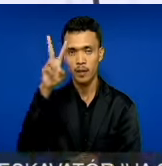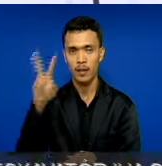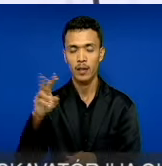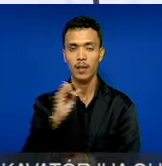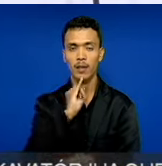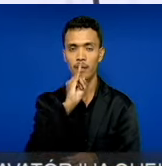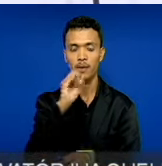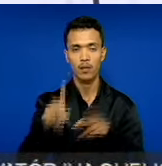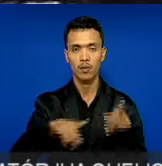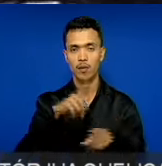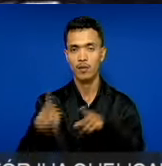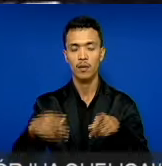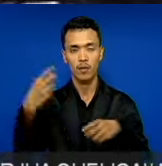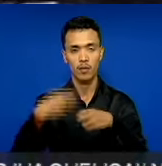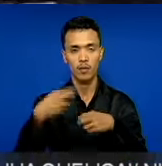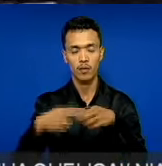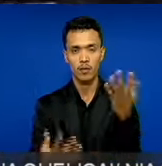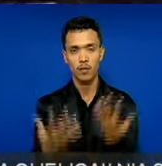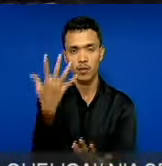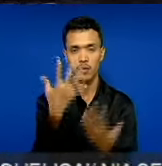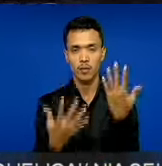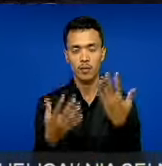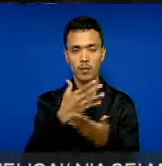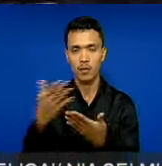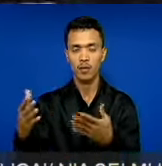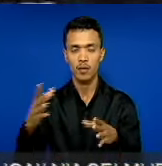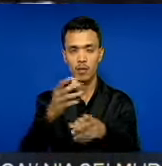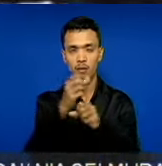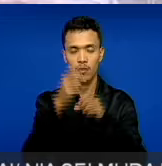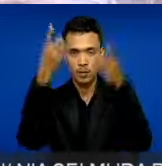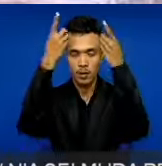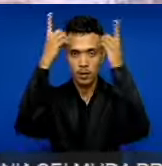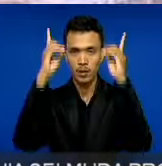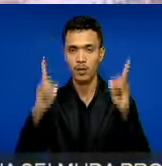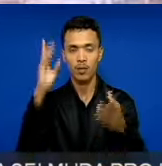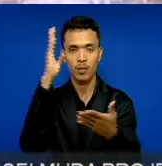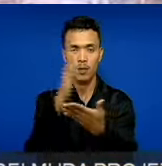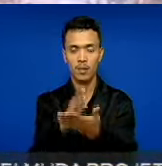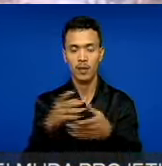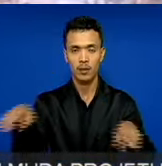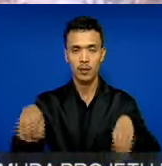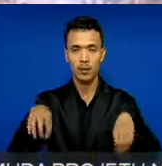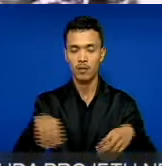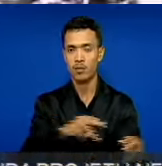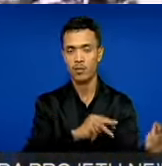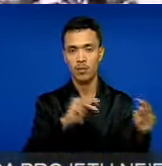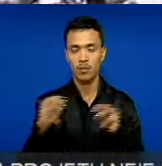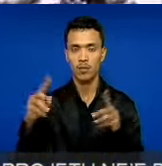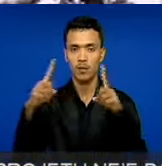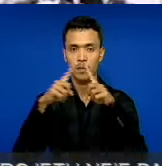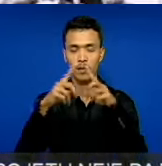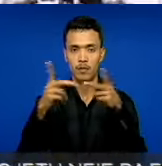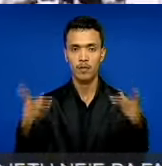maka komunidade sira maka impede, ho di sunu sasane, nia se foti desizam ho di hapara tia prozetu refere, ho di muda bafatin